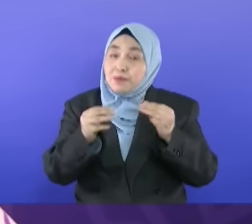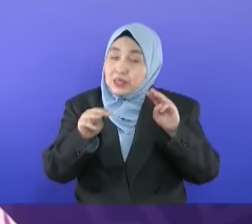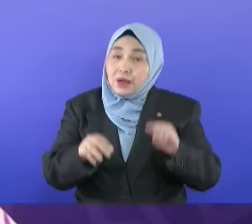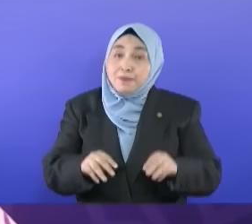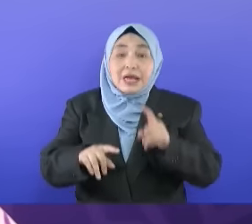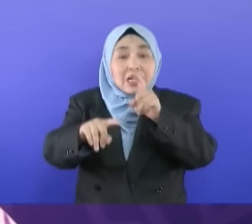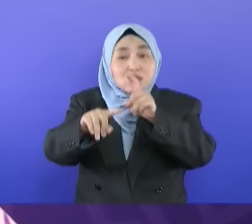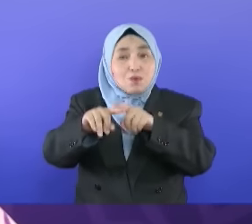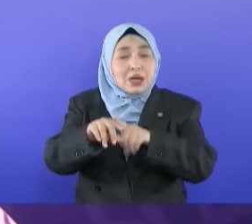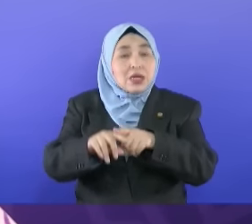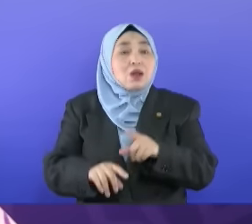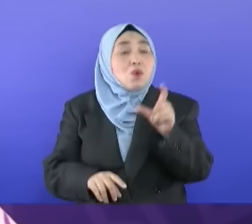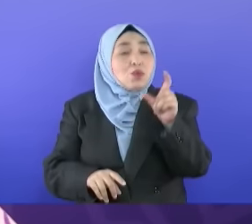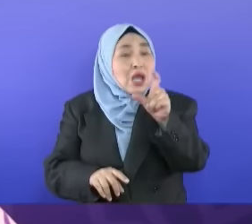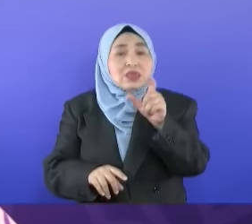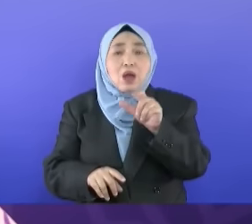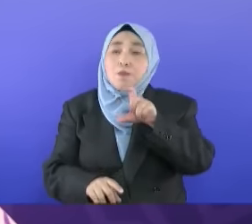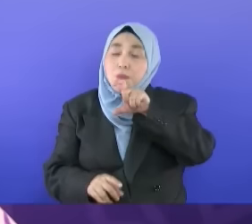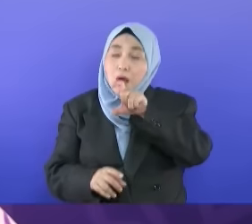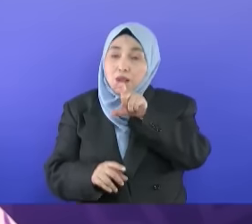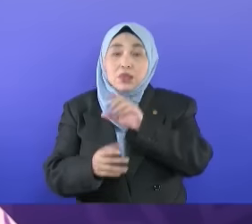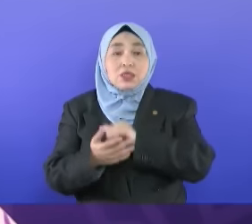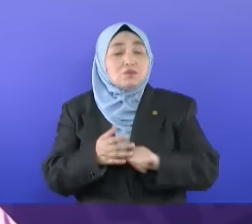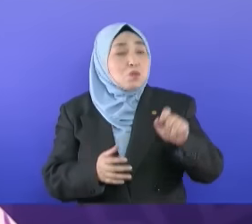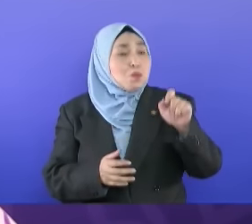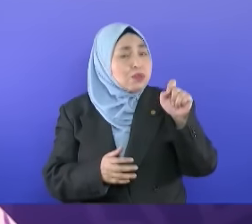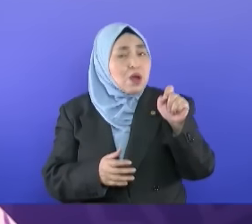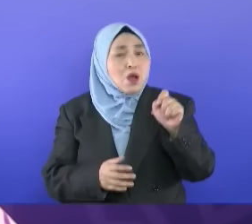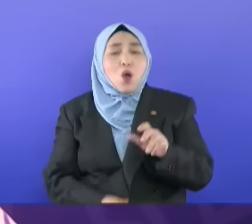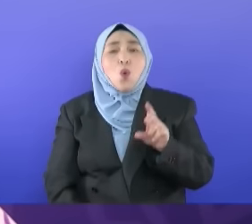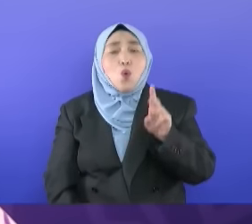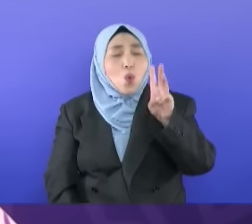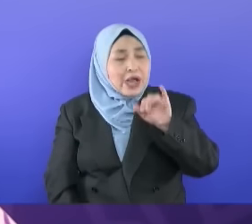huruf dan yang ditempatkan bila disebut Allah